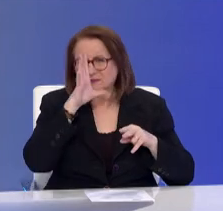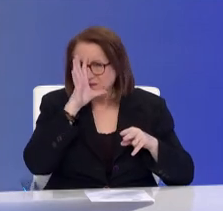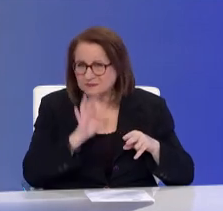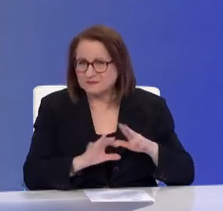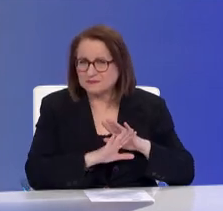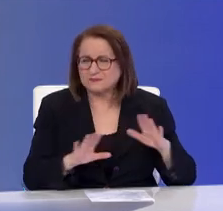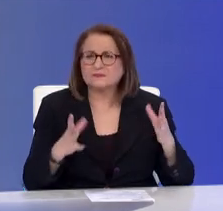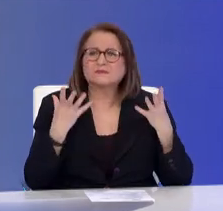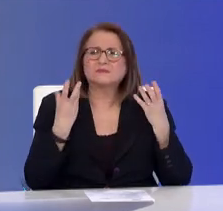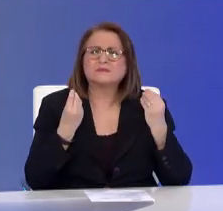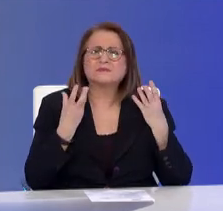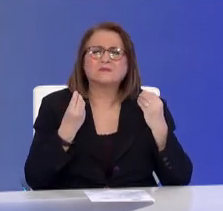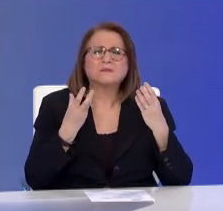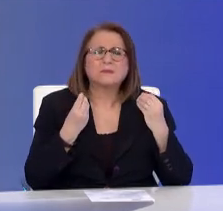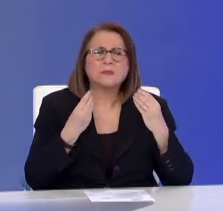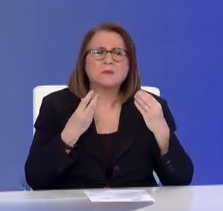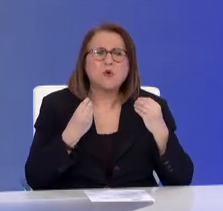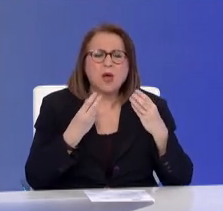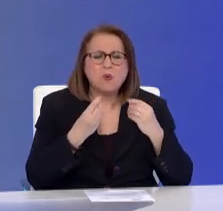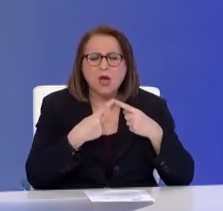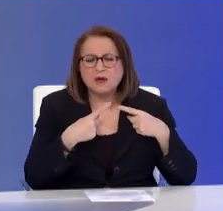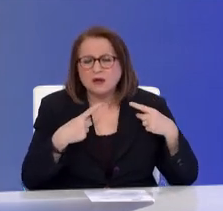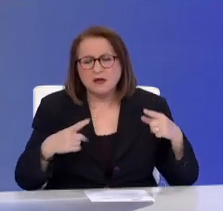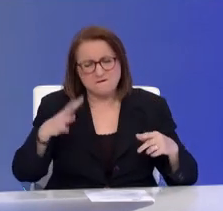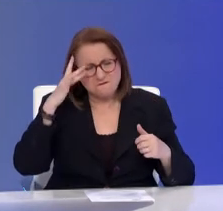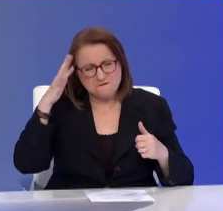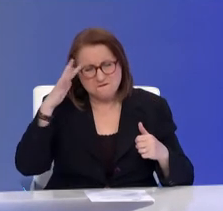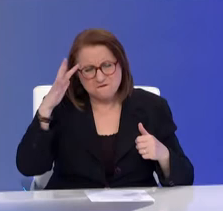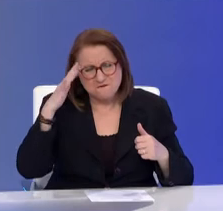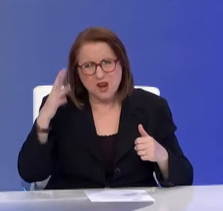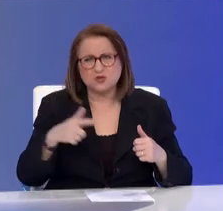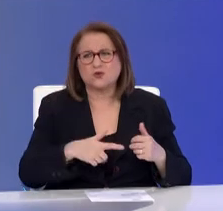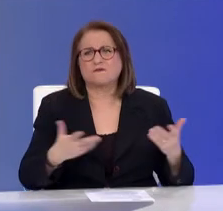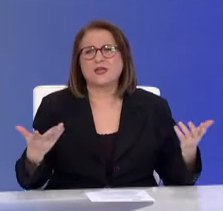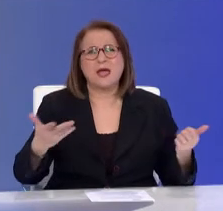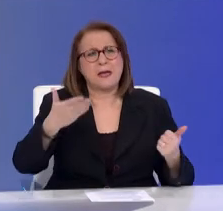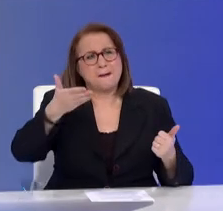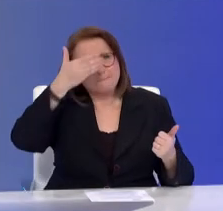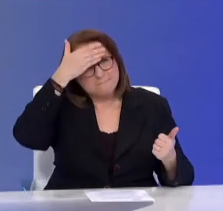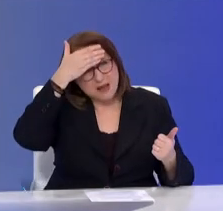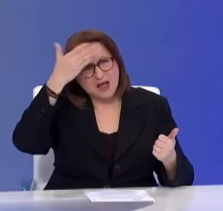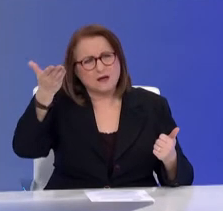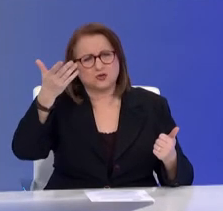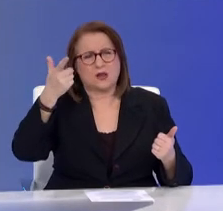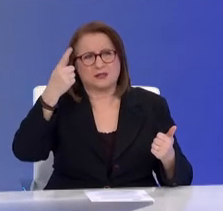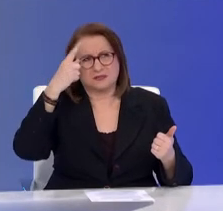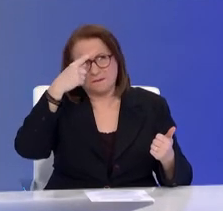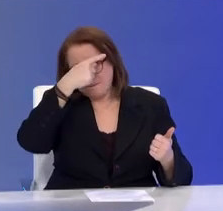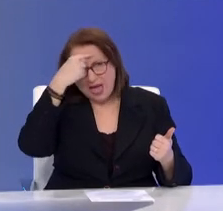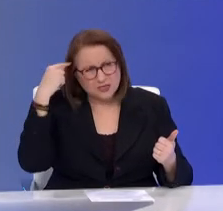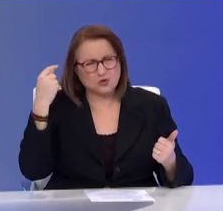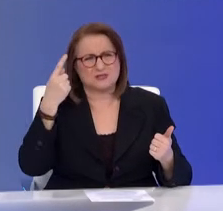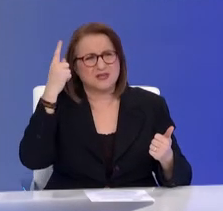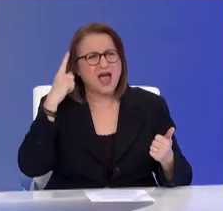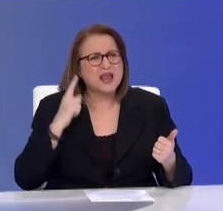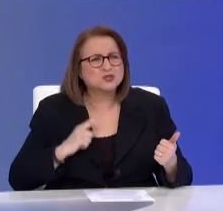Βασίζει πολλά από τα πολιτικά της κείμενα στη φιλοσοφία του Πλάτωνα και του Αριστοτέλη. Αυτό το βραβείο,